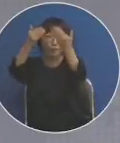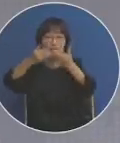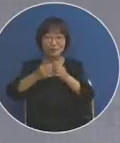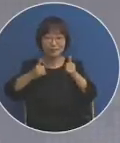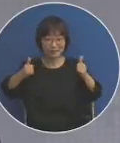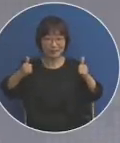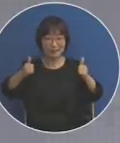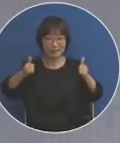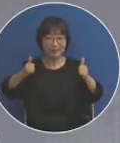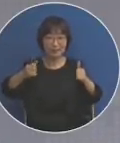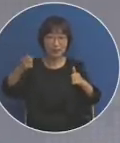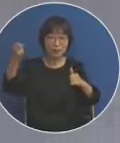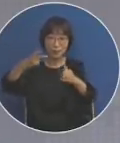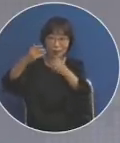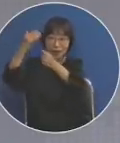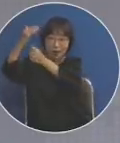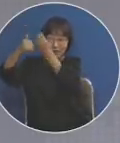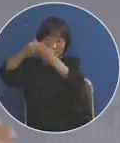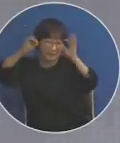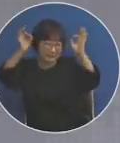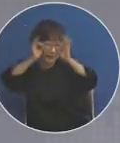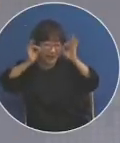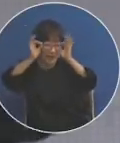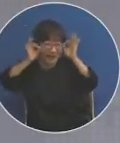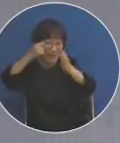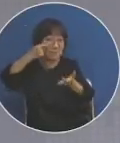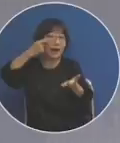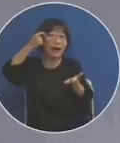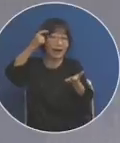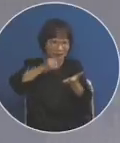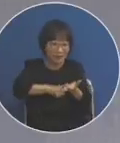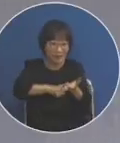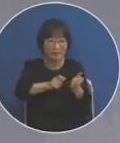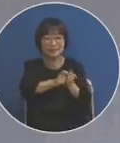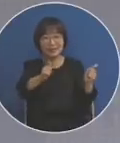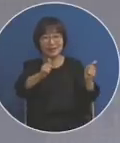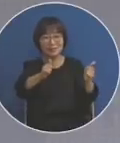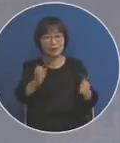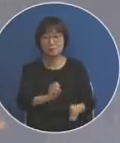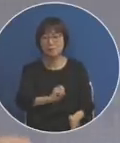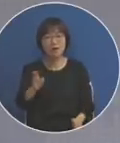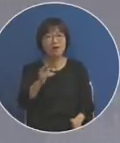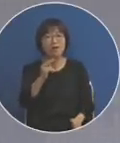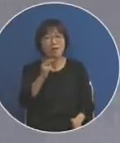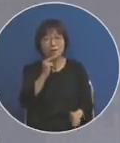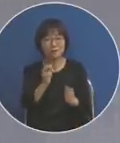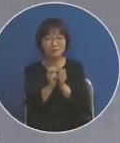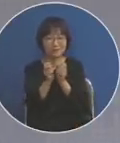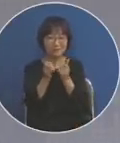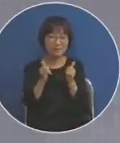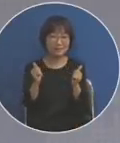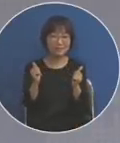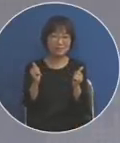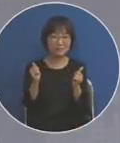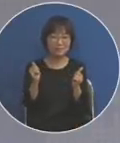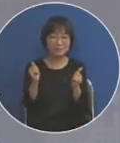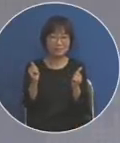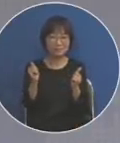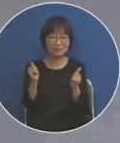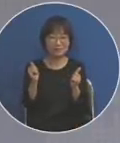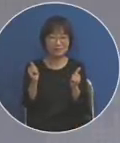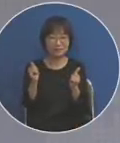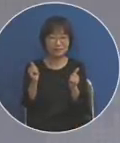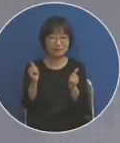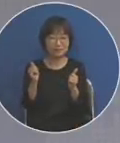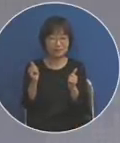Lord. 여호와께서 찾으신 바 되고 버리지 아니하신 바 됨이라. And you shall be called sought out, a city not forsaken. 그걸